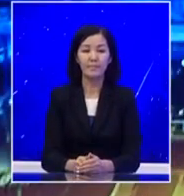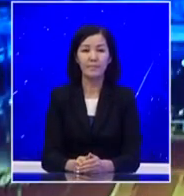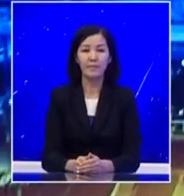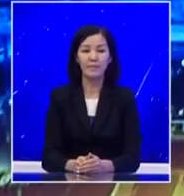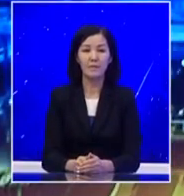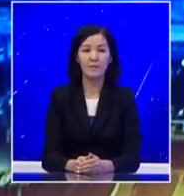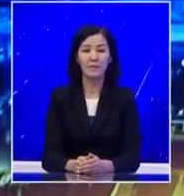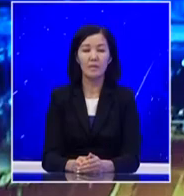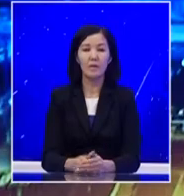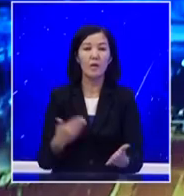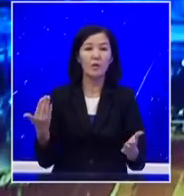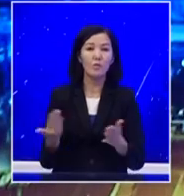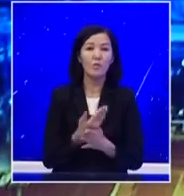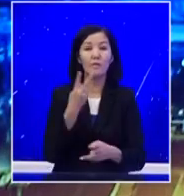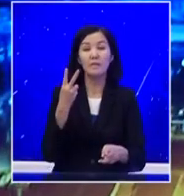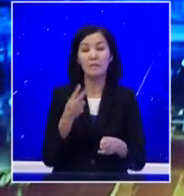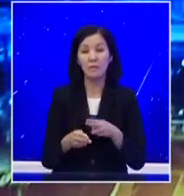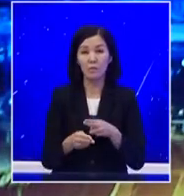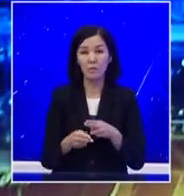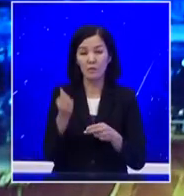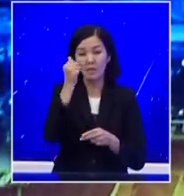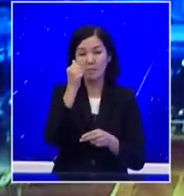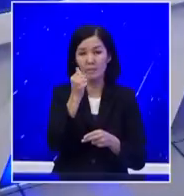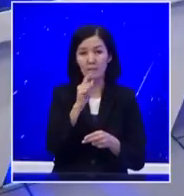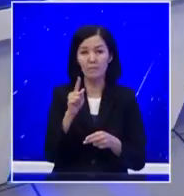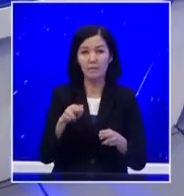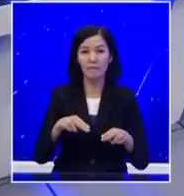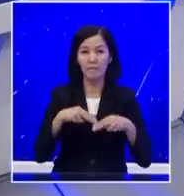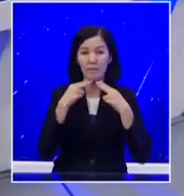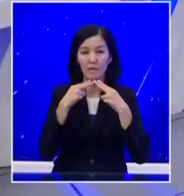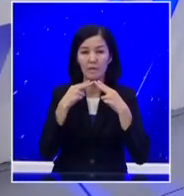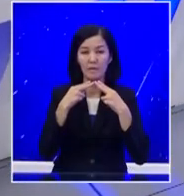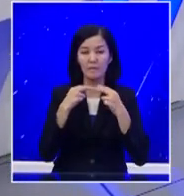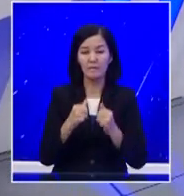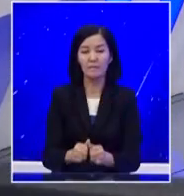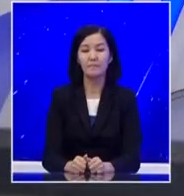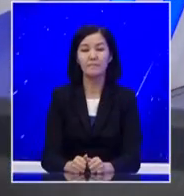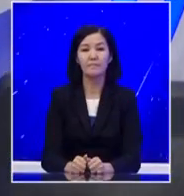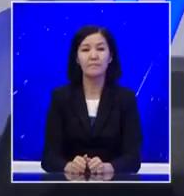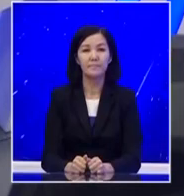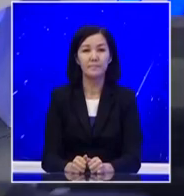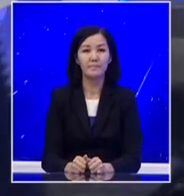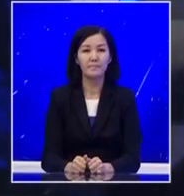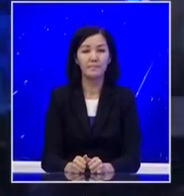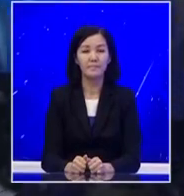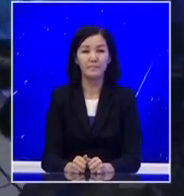на этом я ставлю точку это были все события к этому часу до скорой встречи и зданию